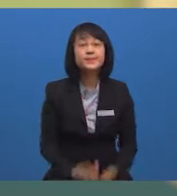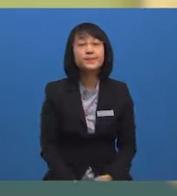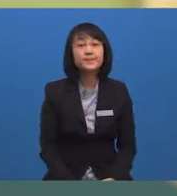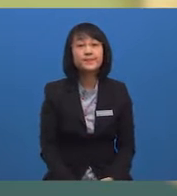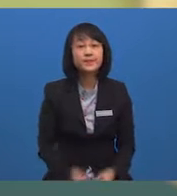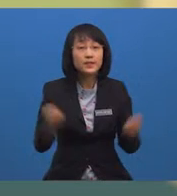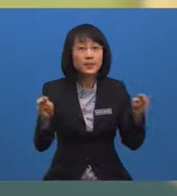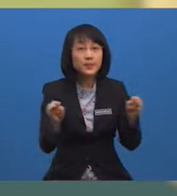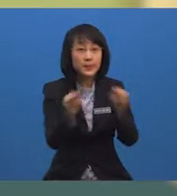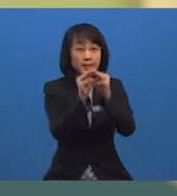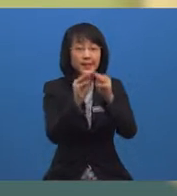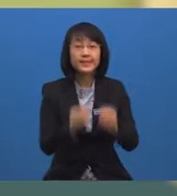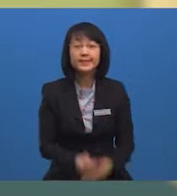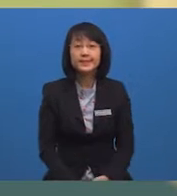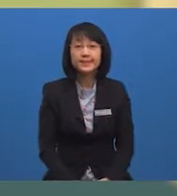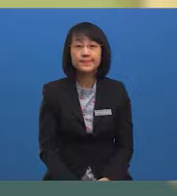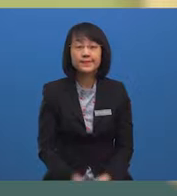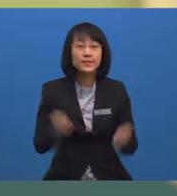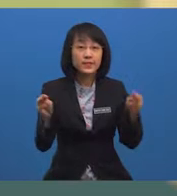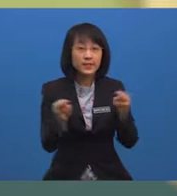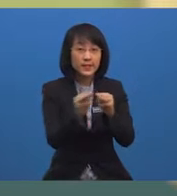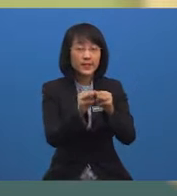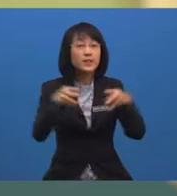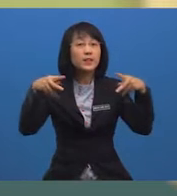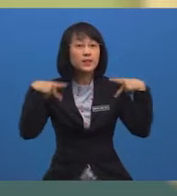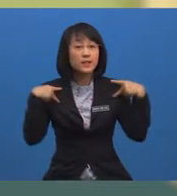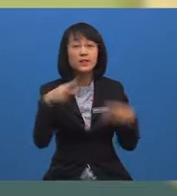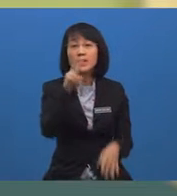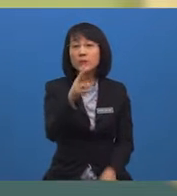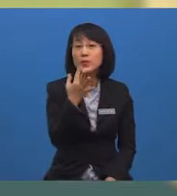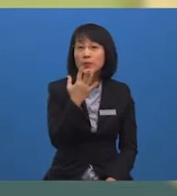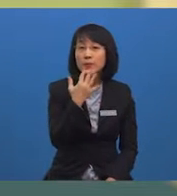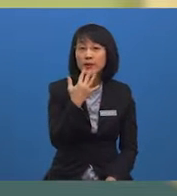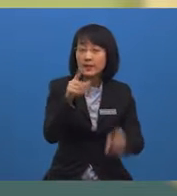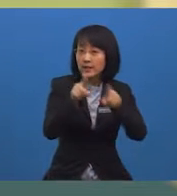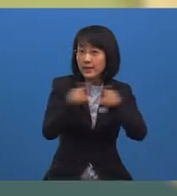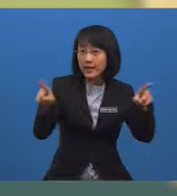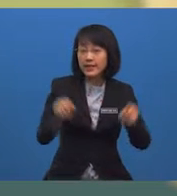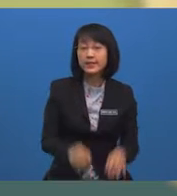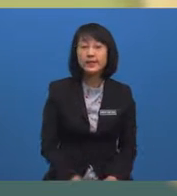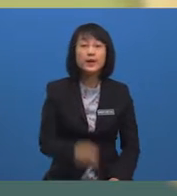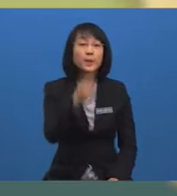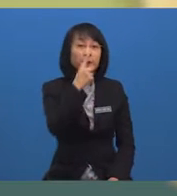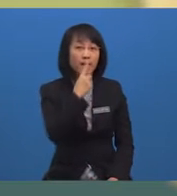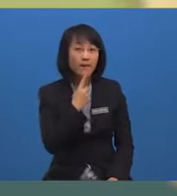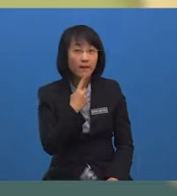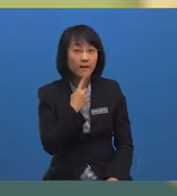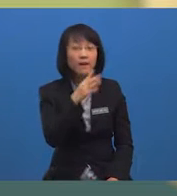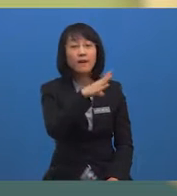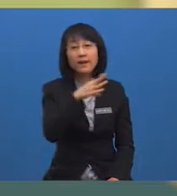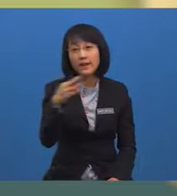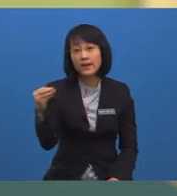Magnet. Magnet ini mempunyai dua warna berbeza, merah